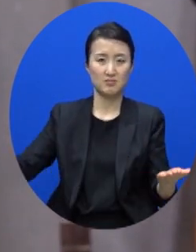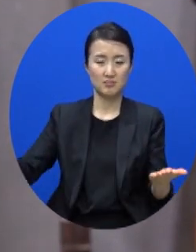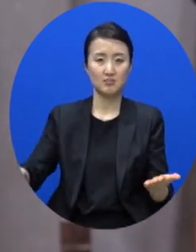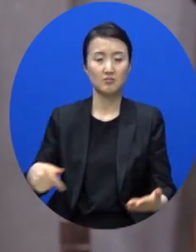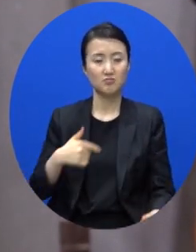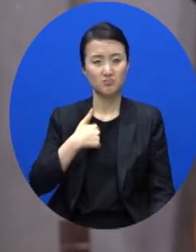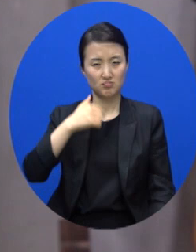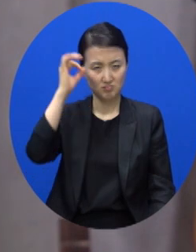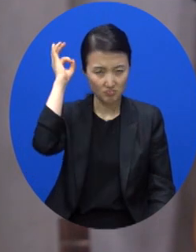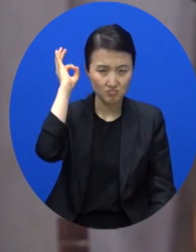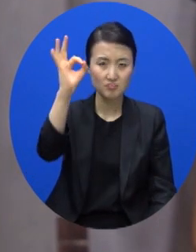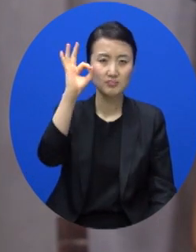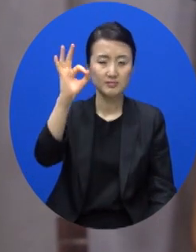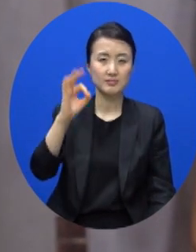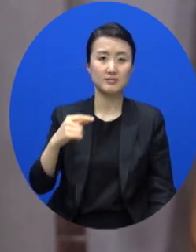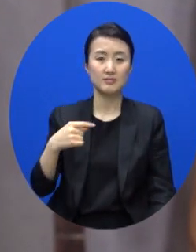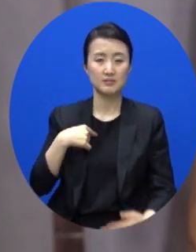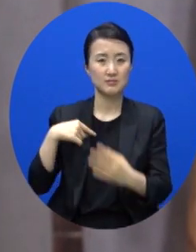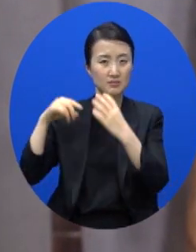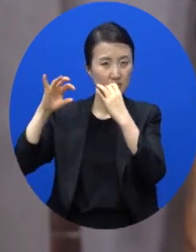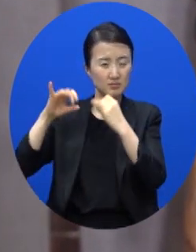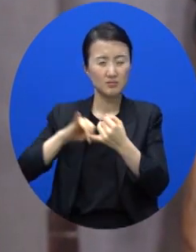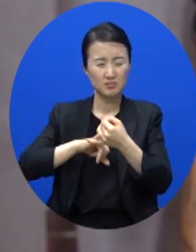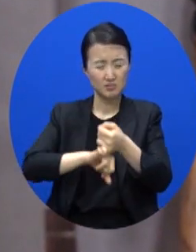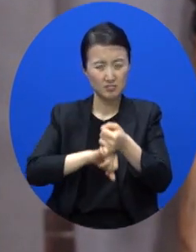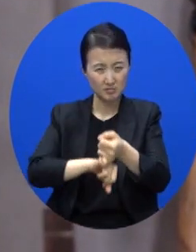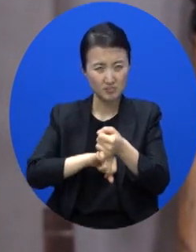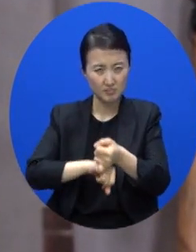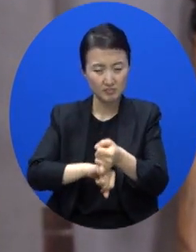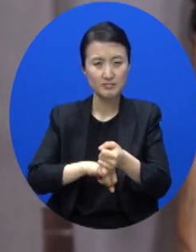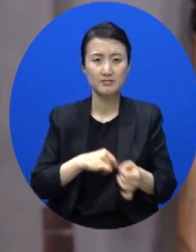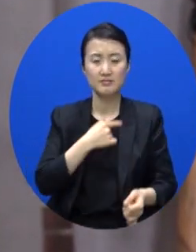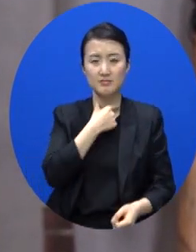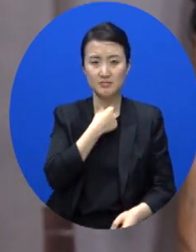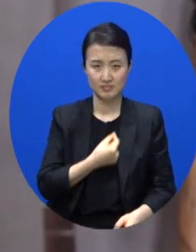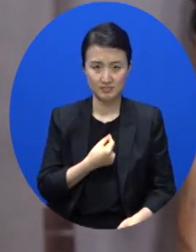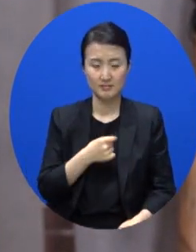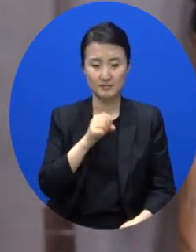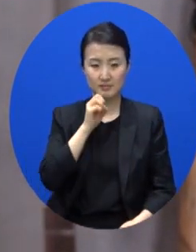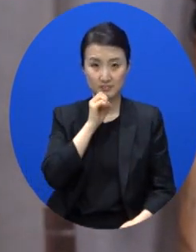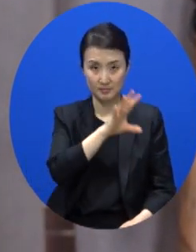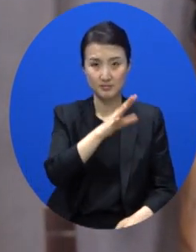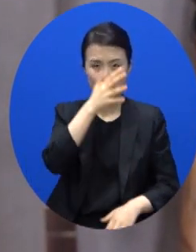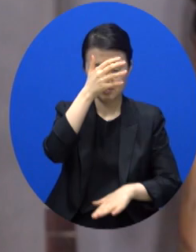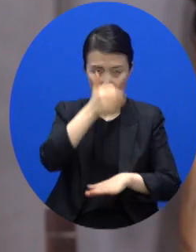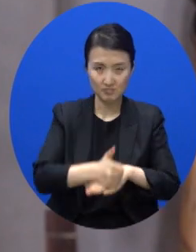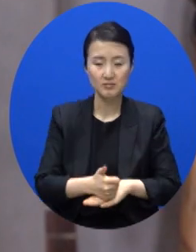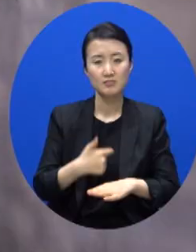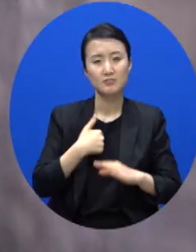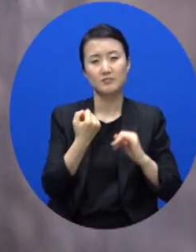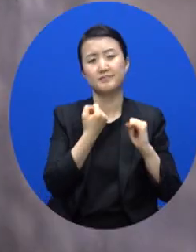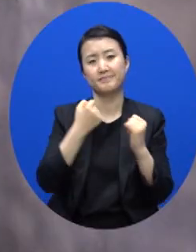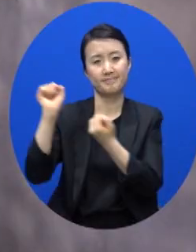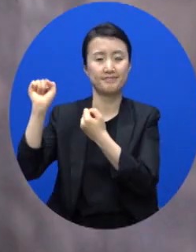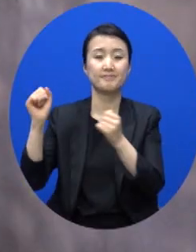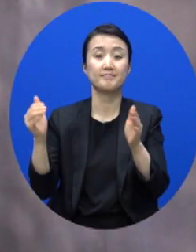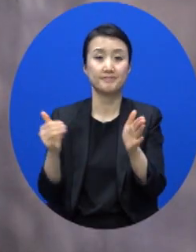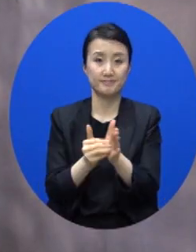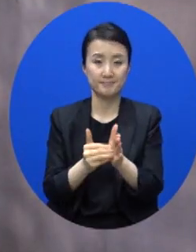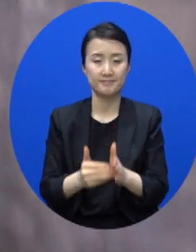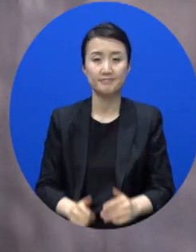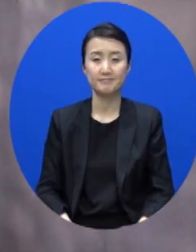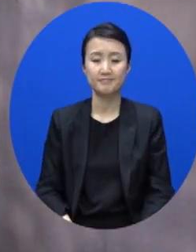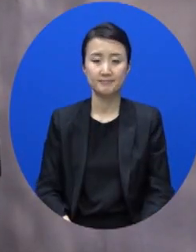나는 이 음악을 안 하면 안 되겠습니다. 그래서 제가 집을 나갔습니다. 그때